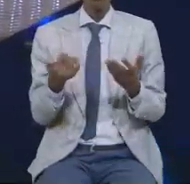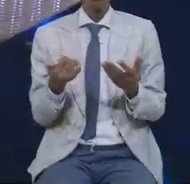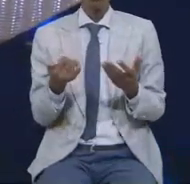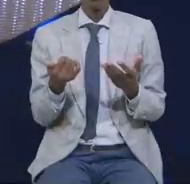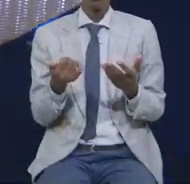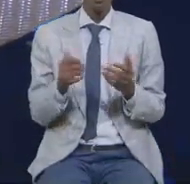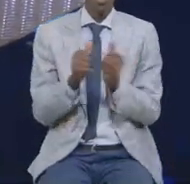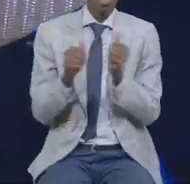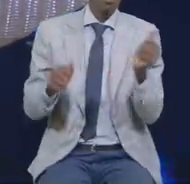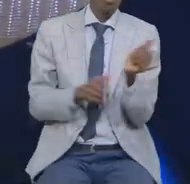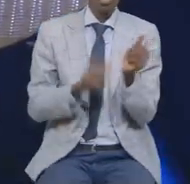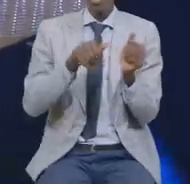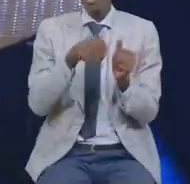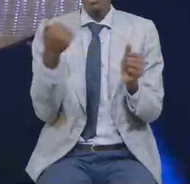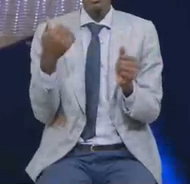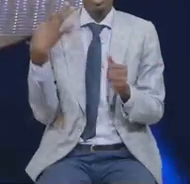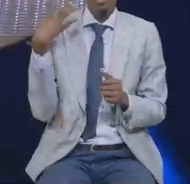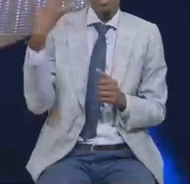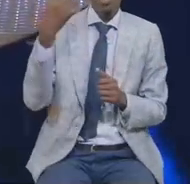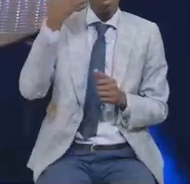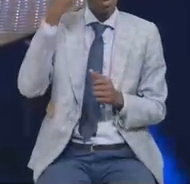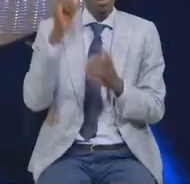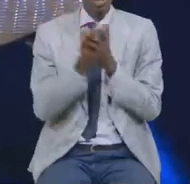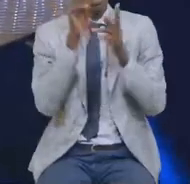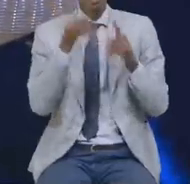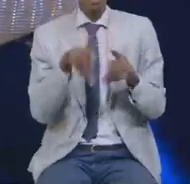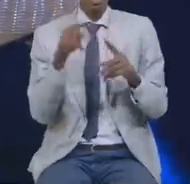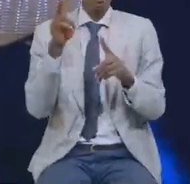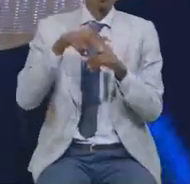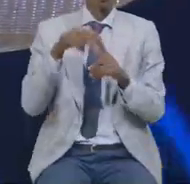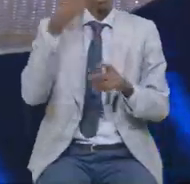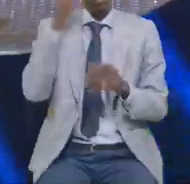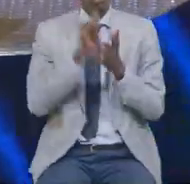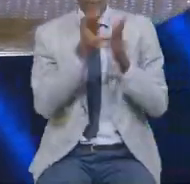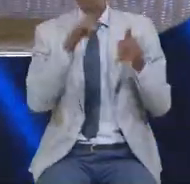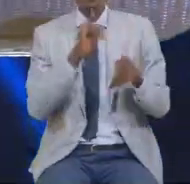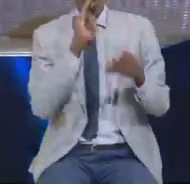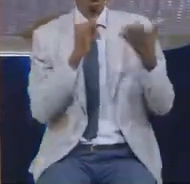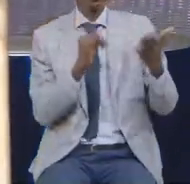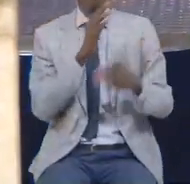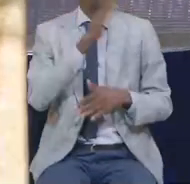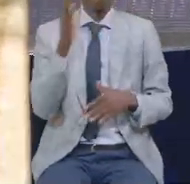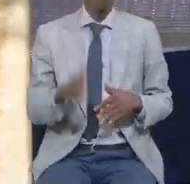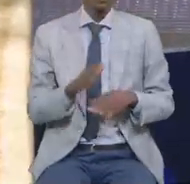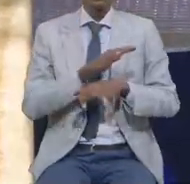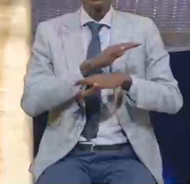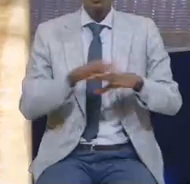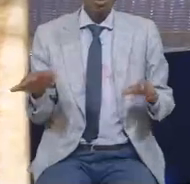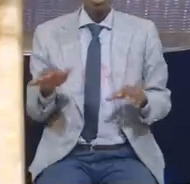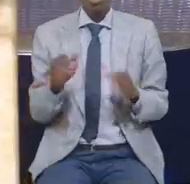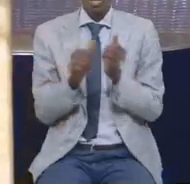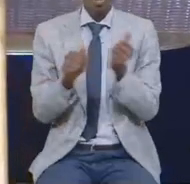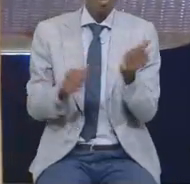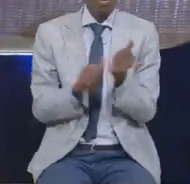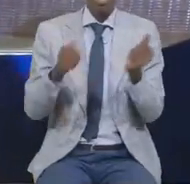parce que la personne là sera là. Jamais. Il ne faut pas éviter quelqu'un que tu vas